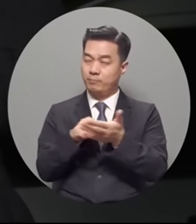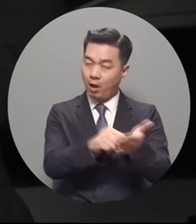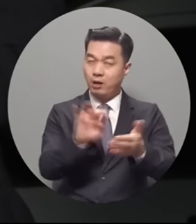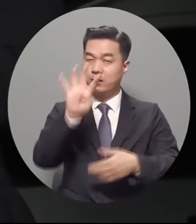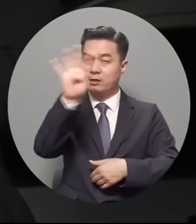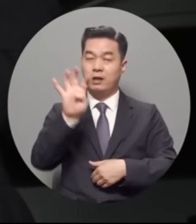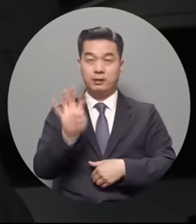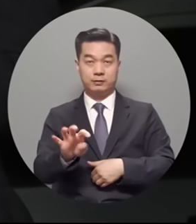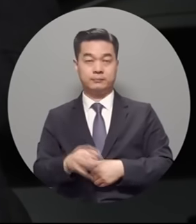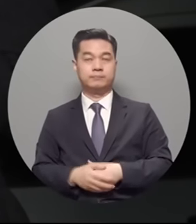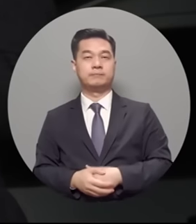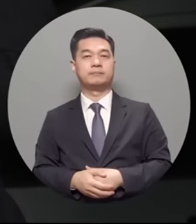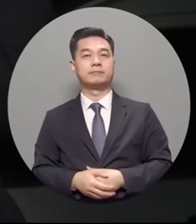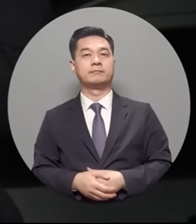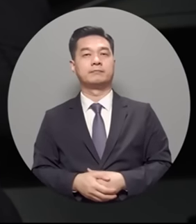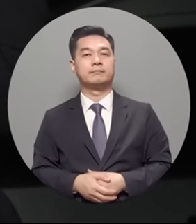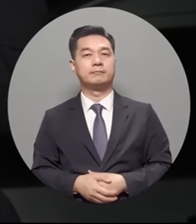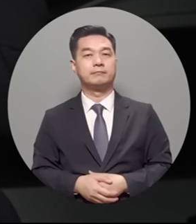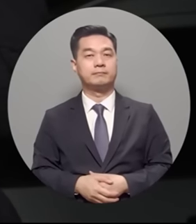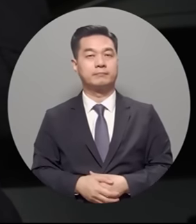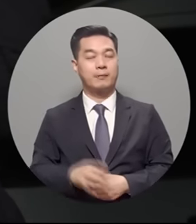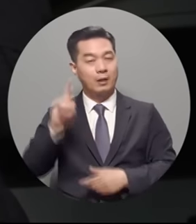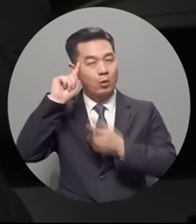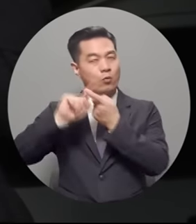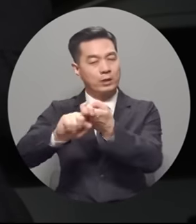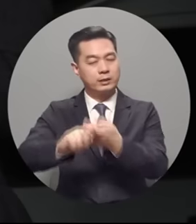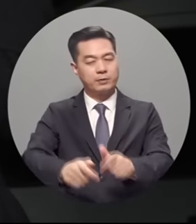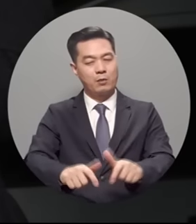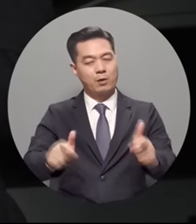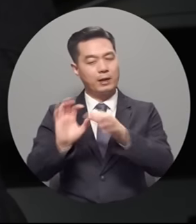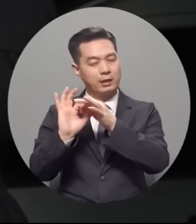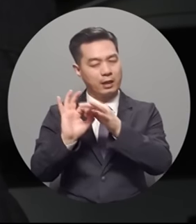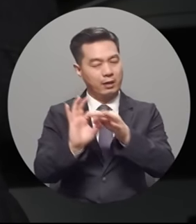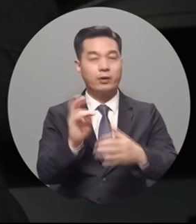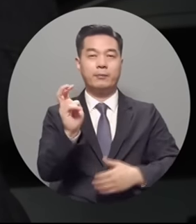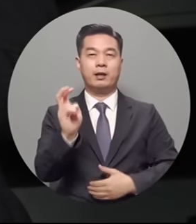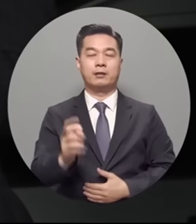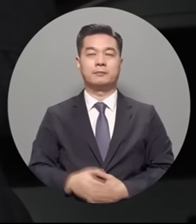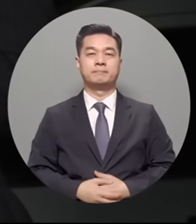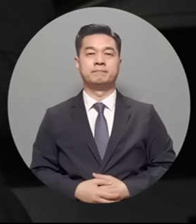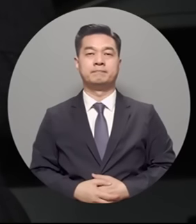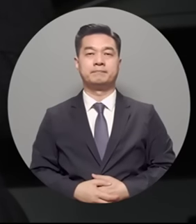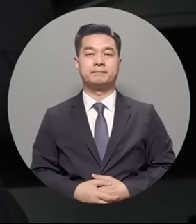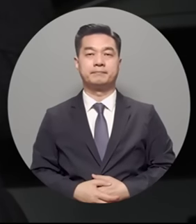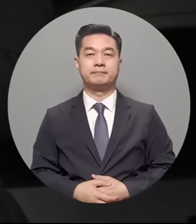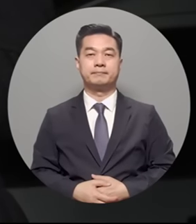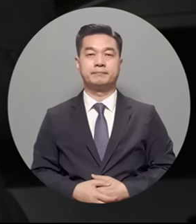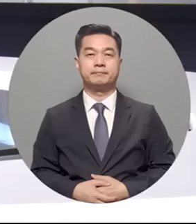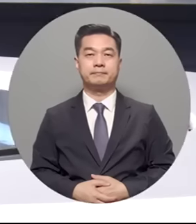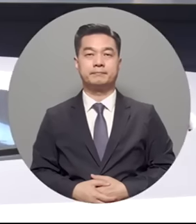있을지 시장 관심은 계속될 것으로 보입니다. 뉴욕에서 MBC 뉴스 임경아입니다.